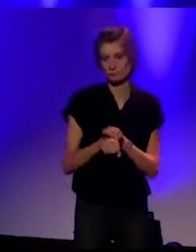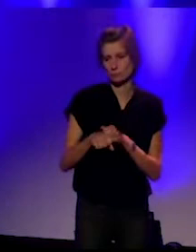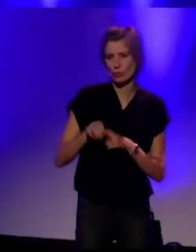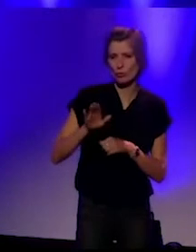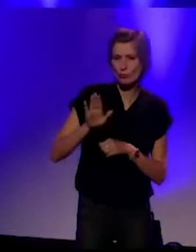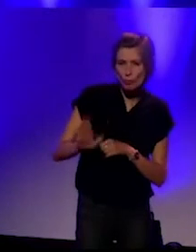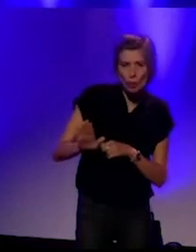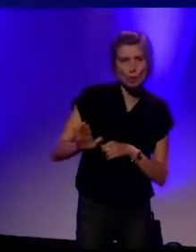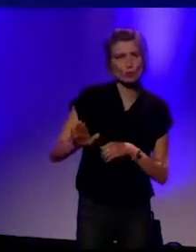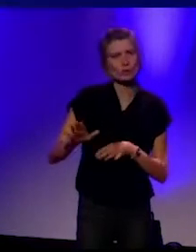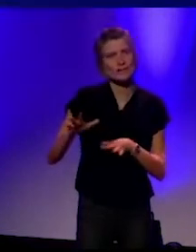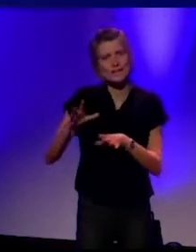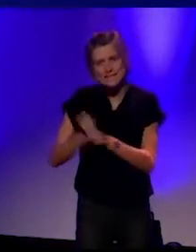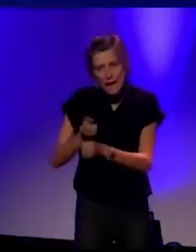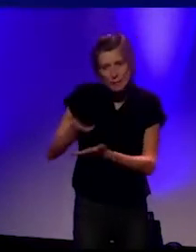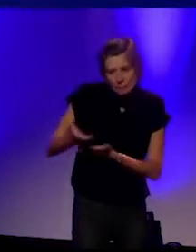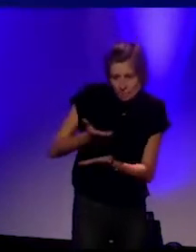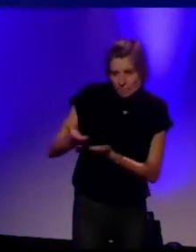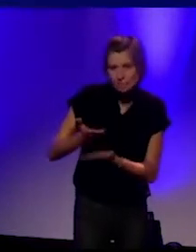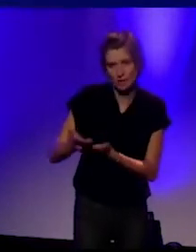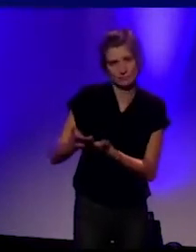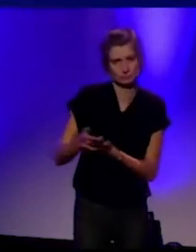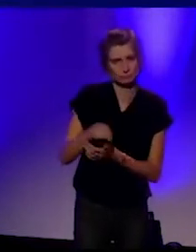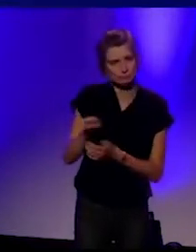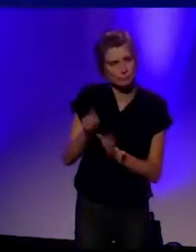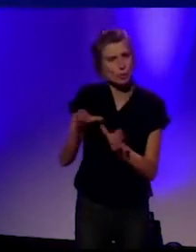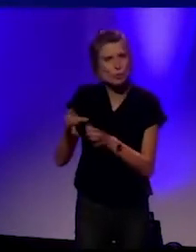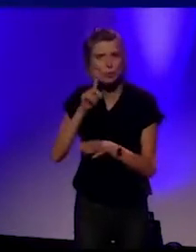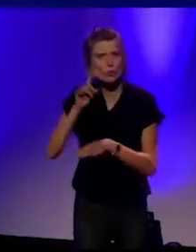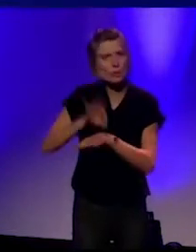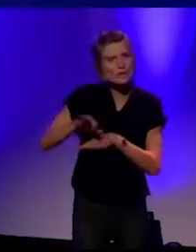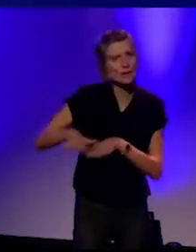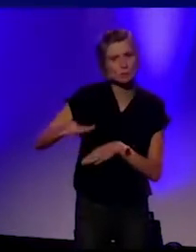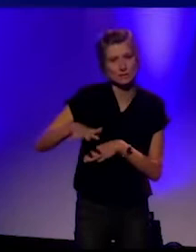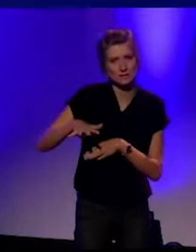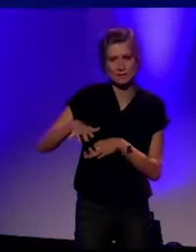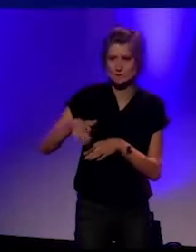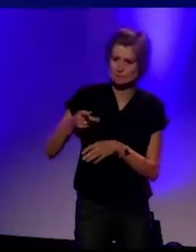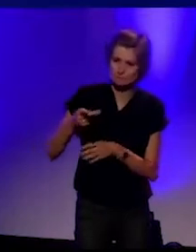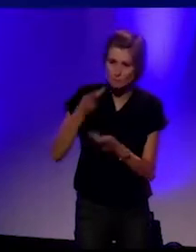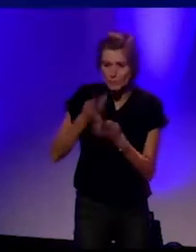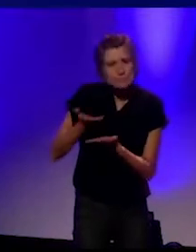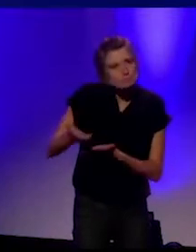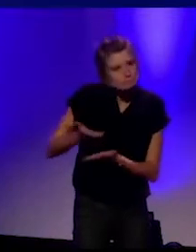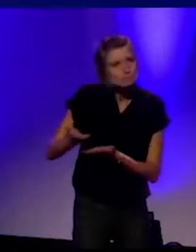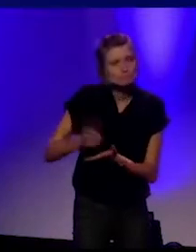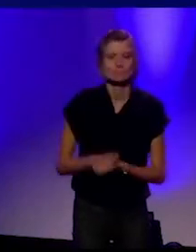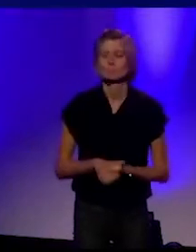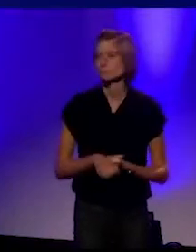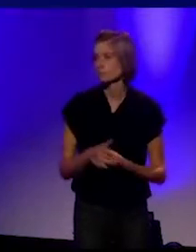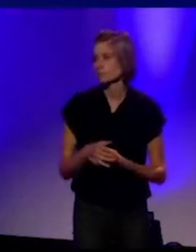vanuit die individuen en groepen in kwetsbare posities. En ik neem u, om dat heel kort toe te